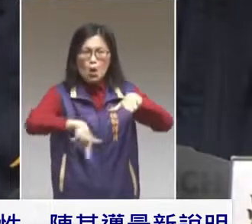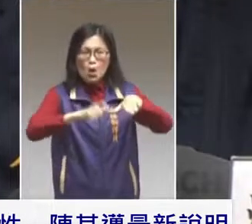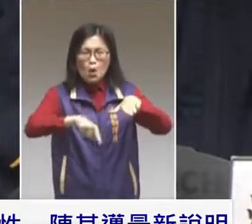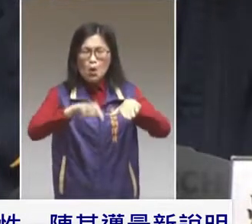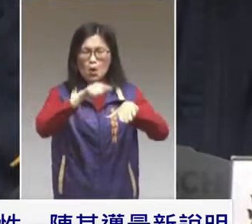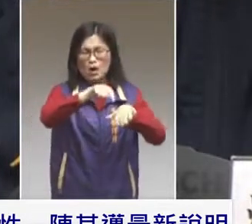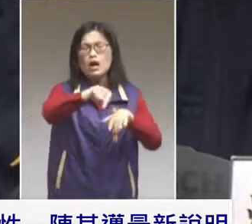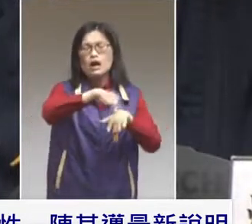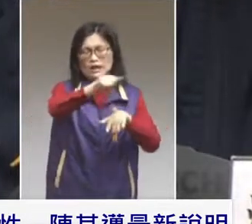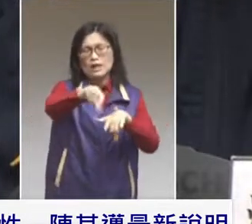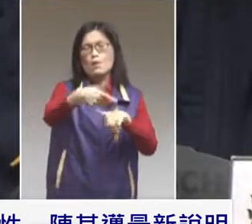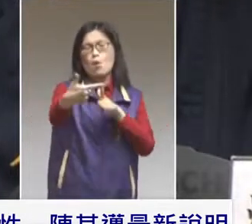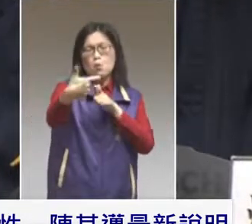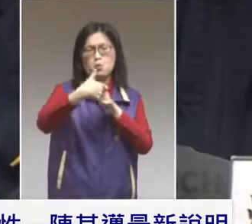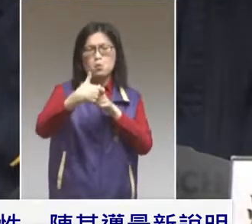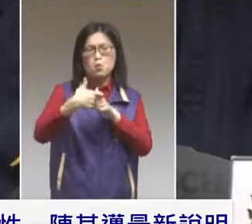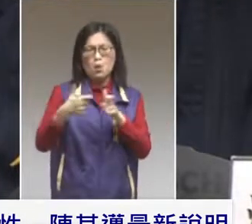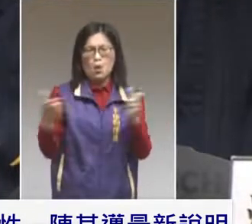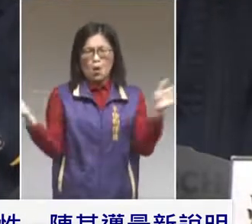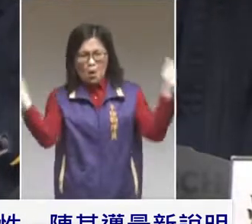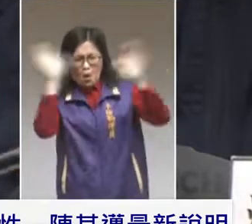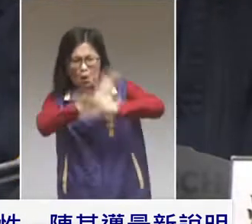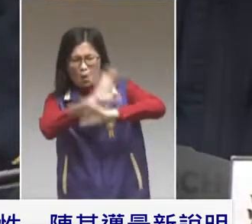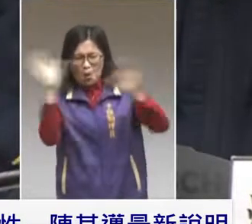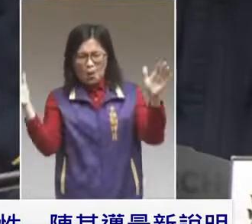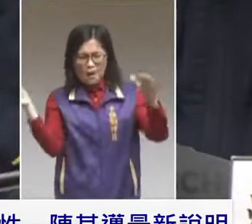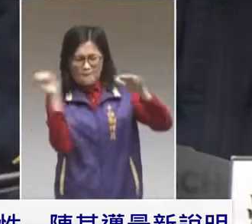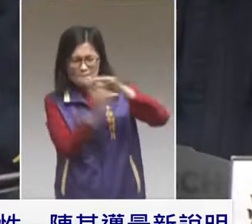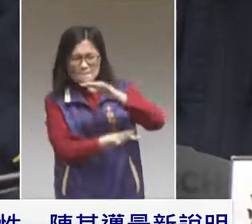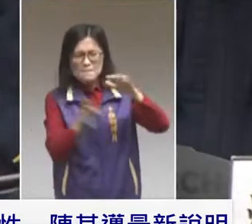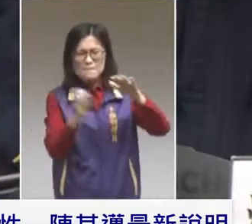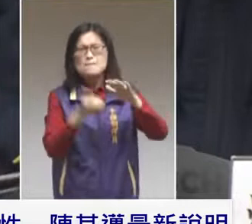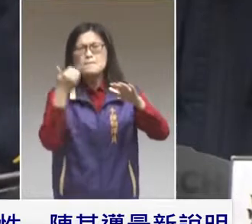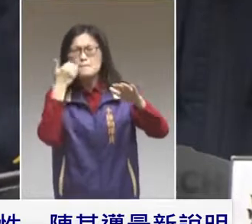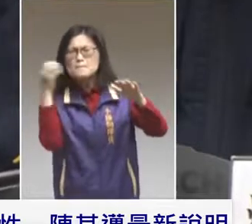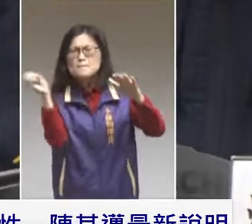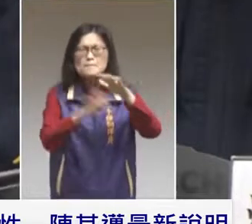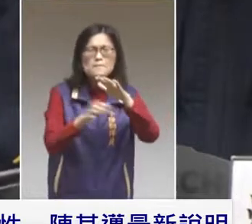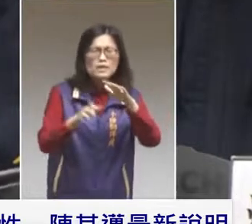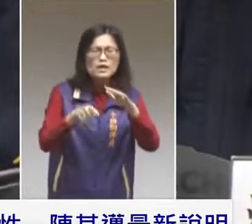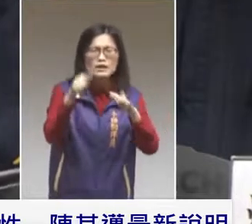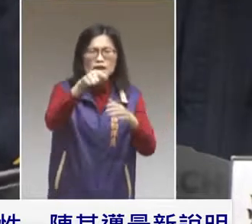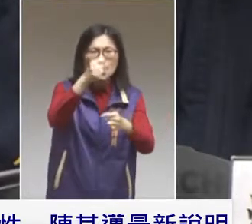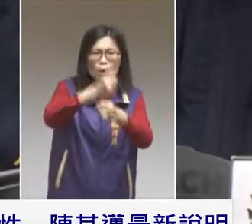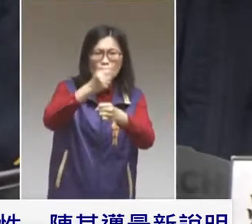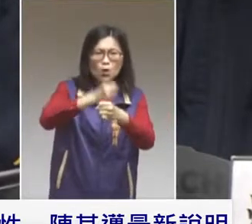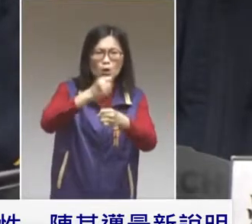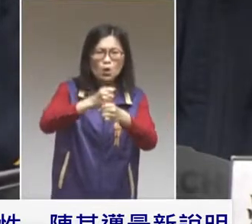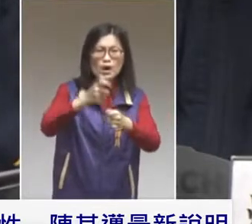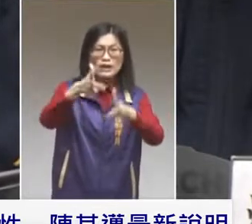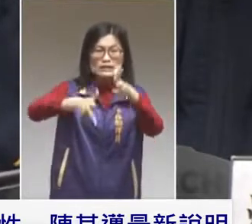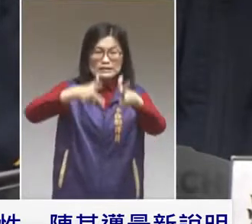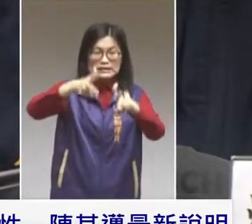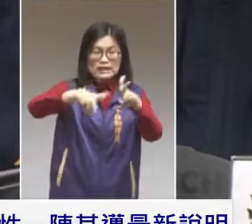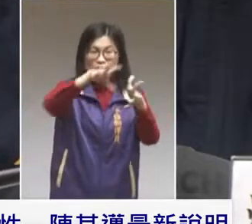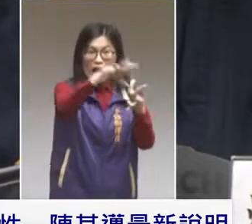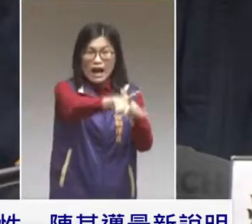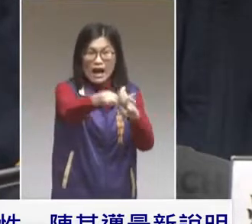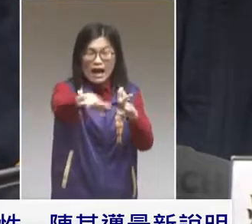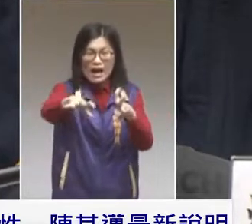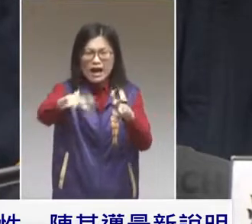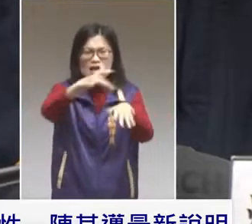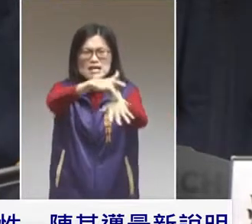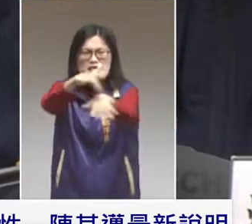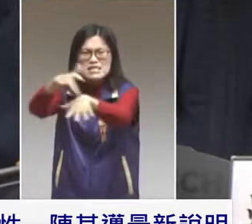这个科技公司的应变措施呢也非常的配合，那我们连夜框列了包含在